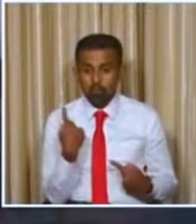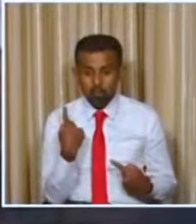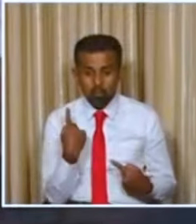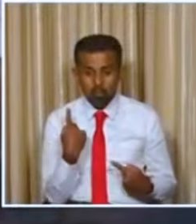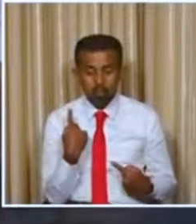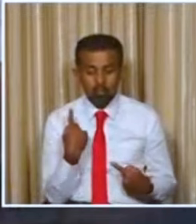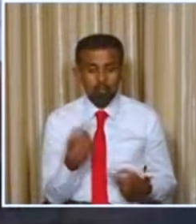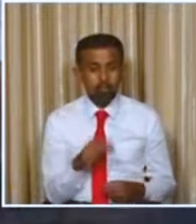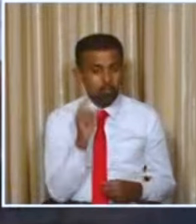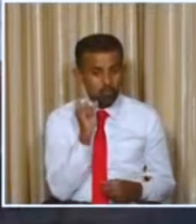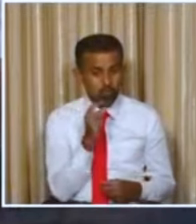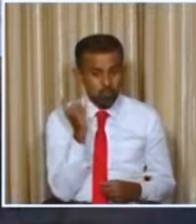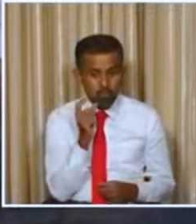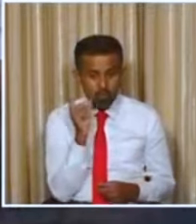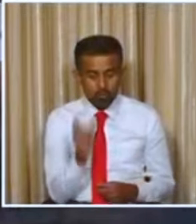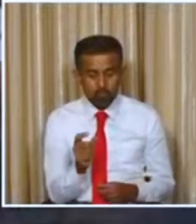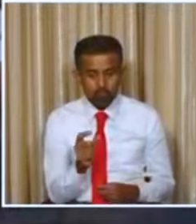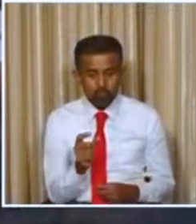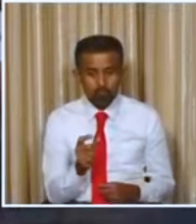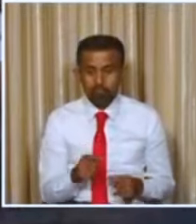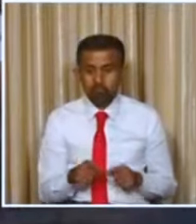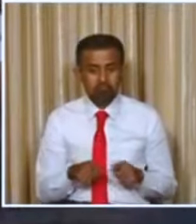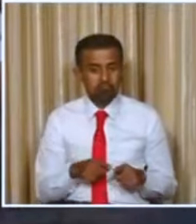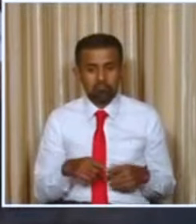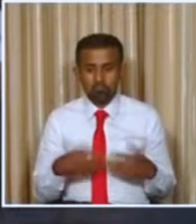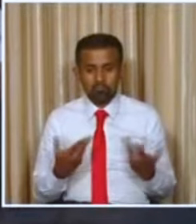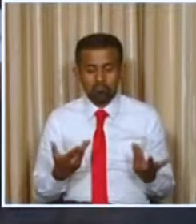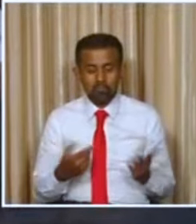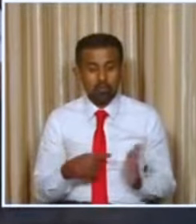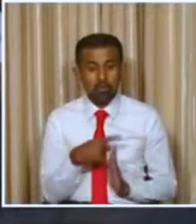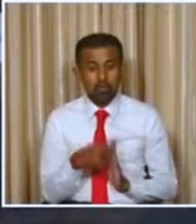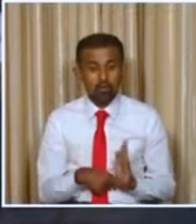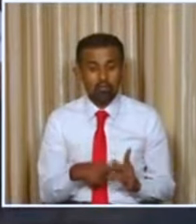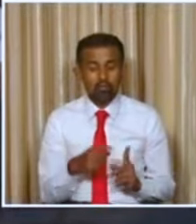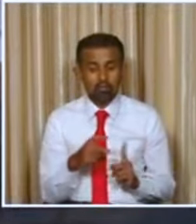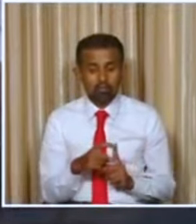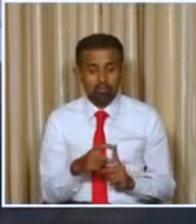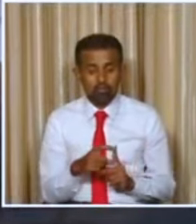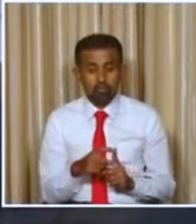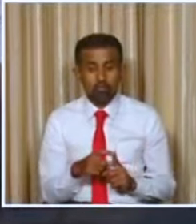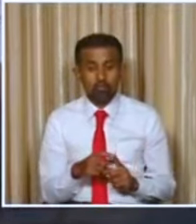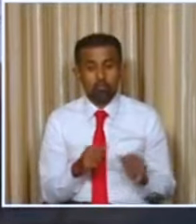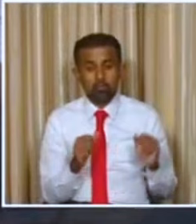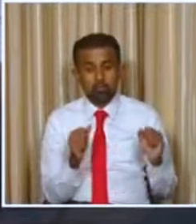வீழ்ந்து கடனை செலுத்த முடியாமலும், மக்கள் தங்களுடைய நாளாந்த வாழ்க்கையை கொண்டு செலுத்த முடியாமலும்,